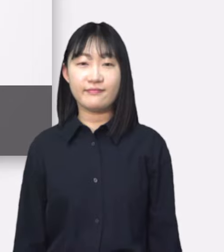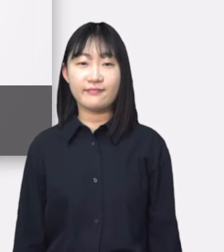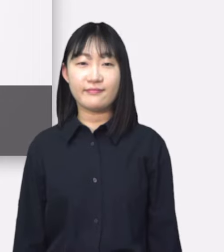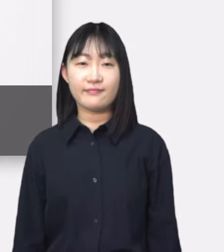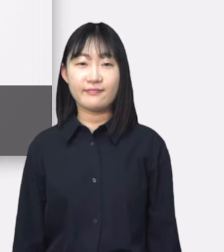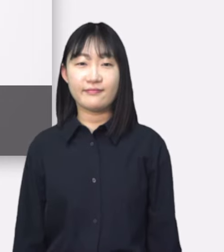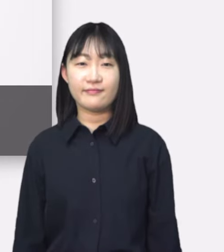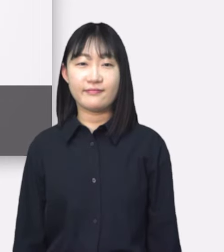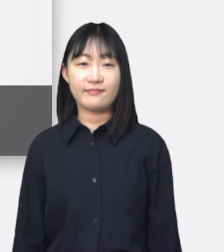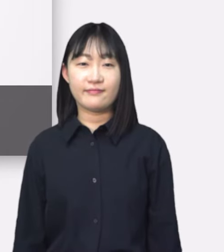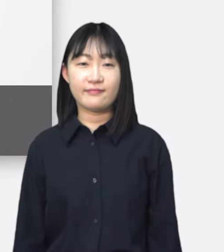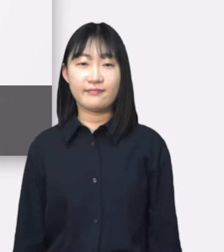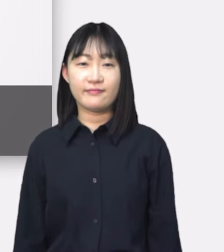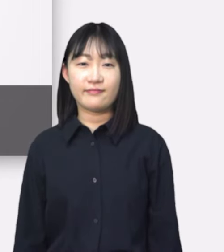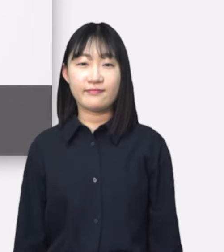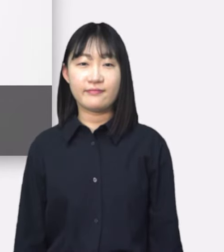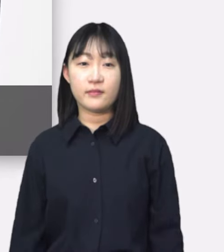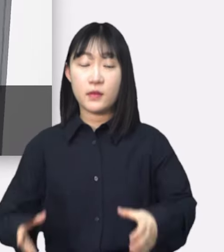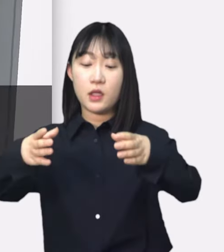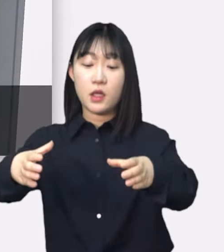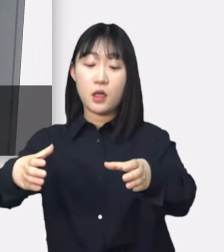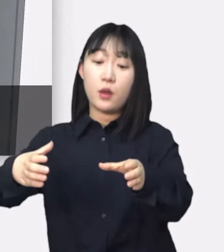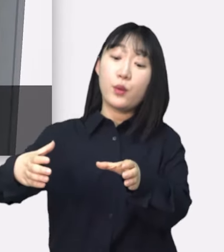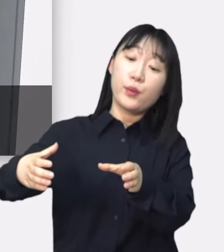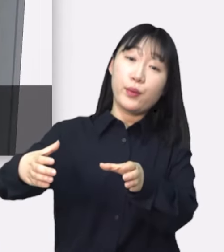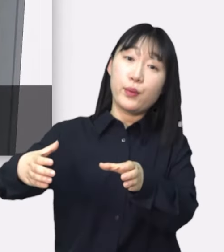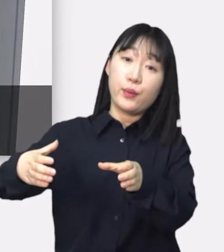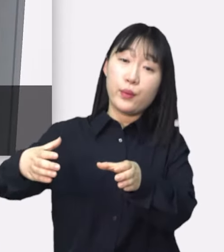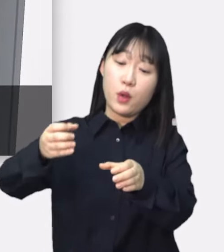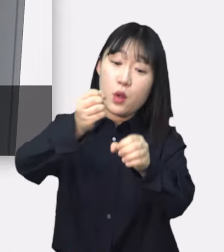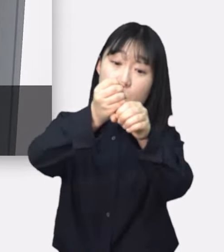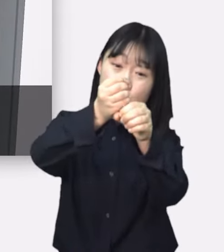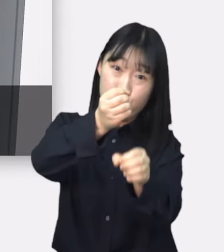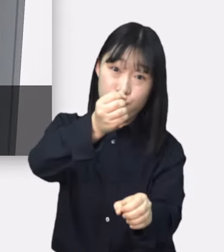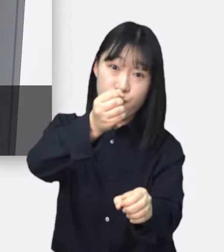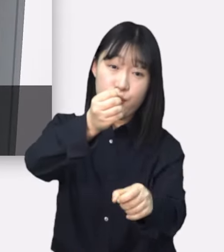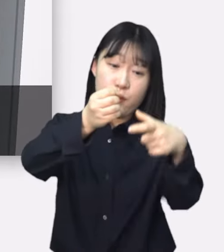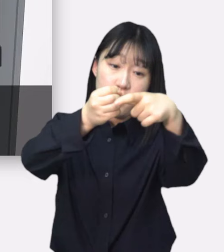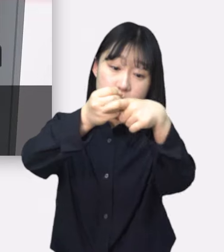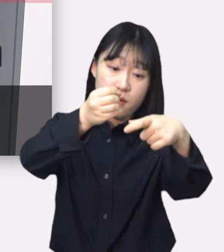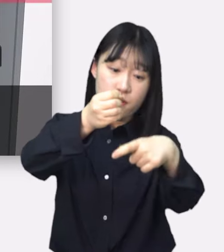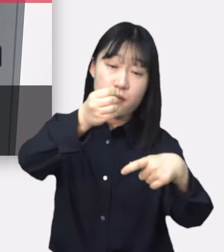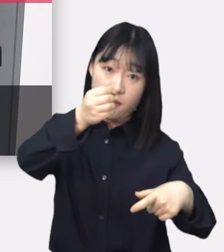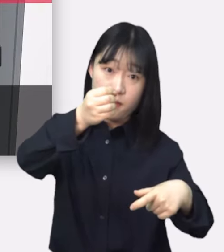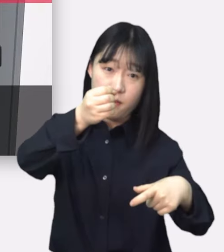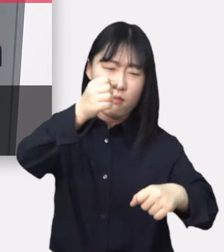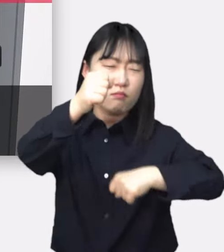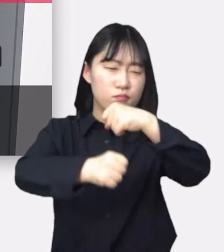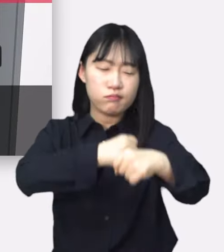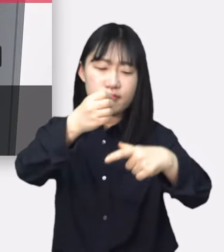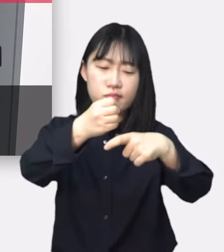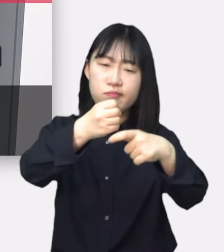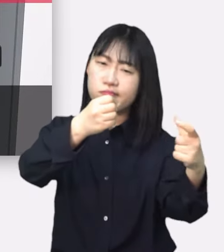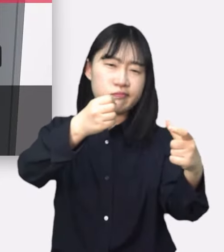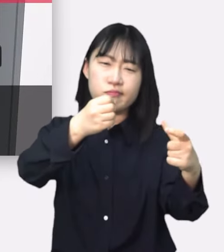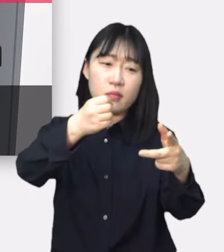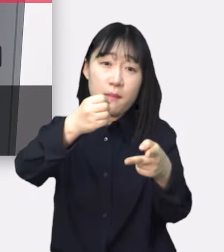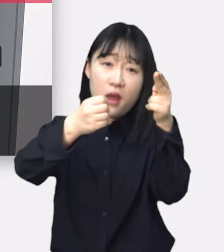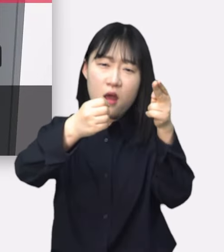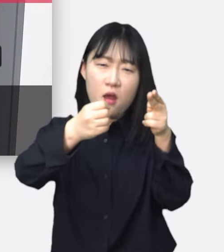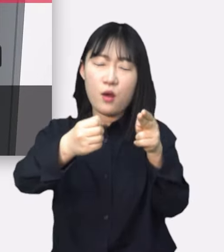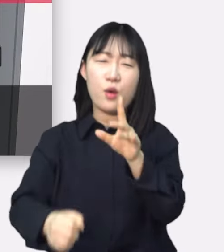바랍니다. 제품 후면에 연결되어 있는 배수 호스 고정 부위를 임의로 자르거나